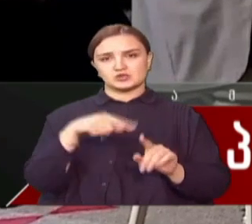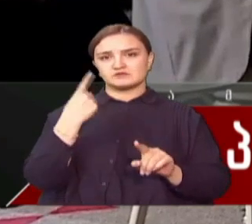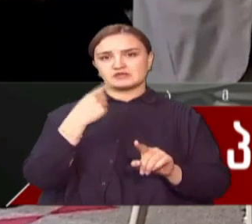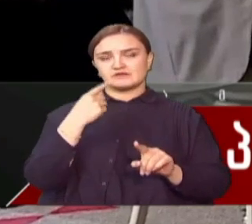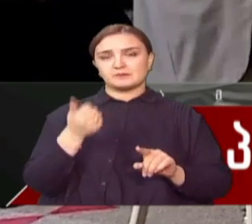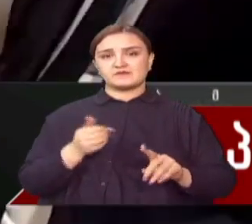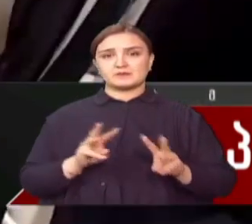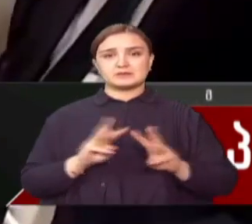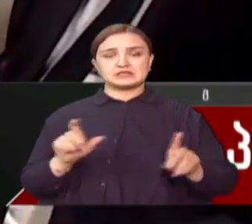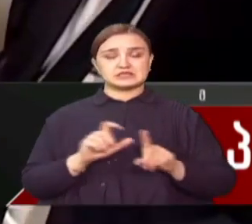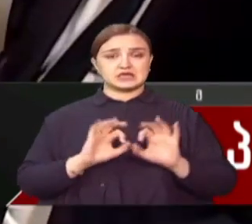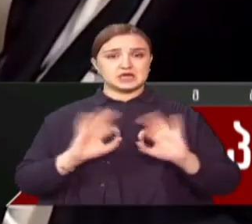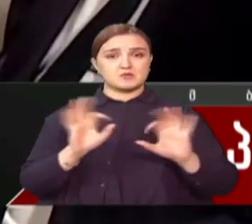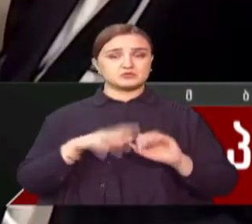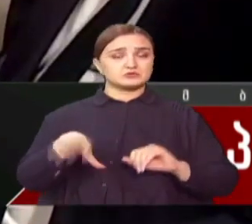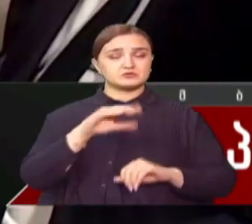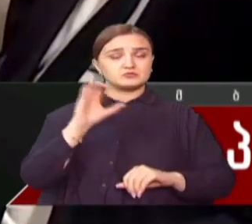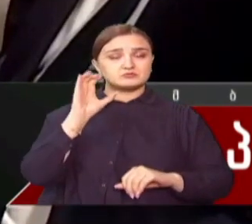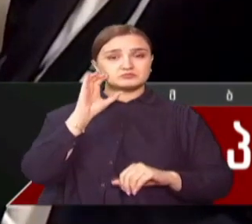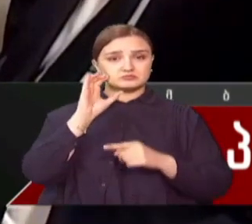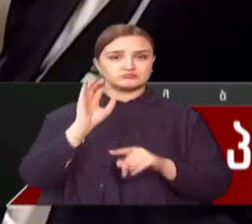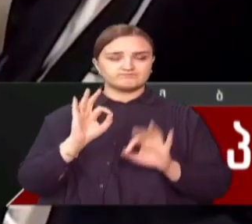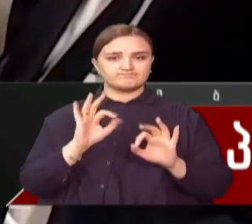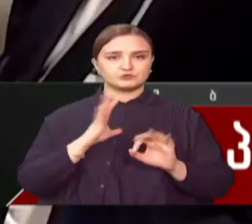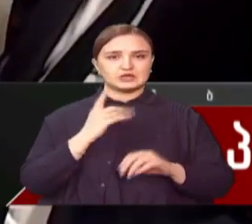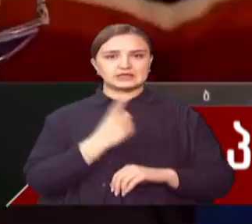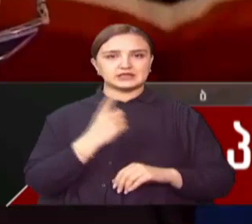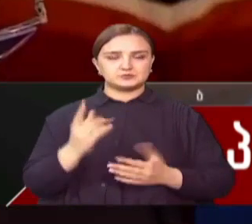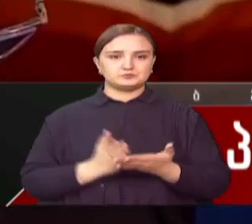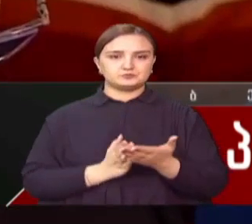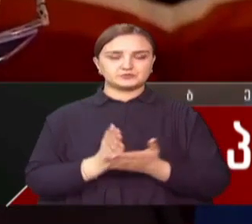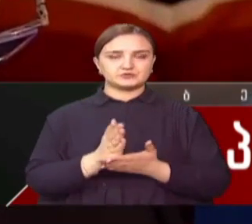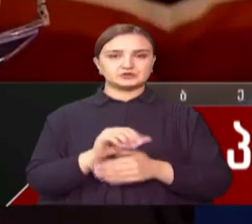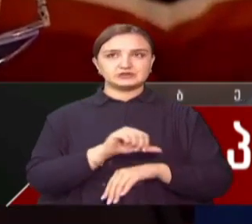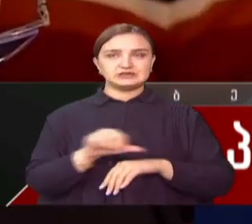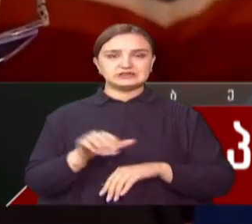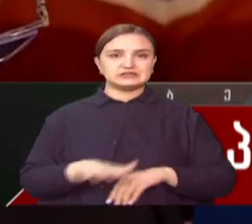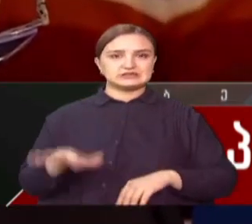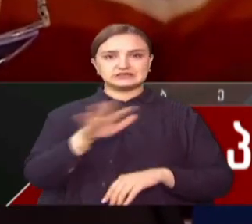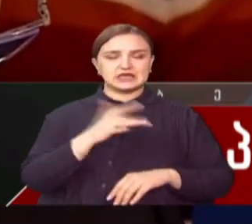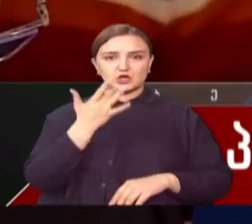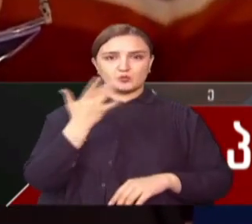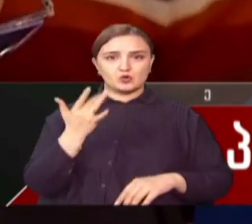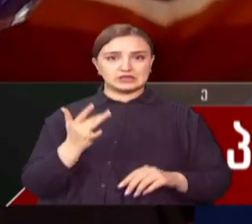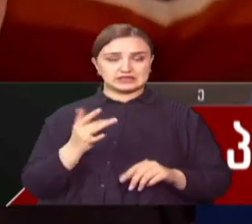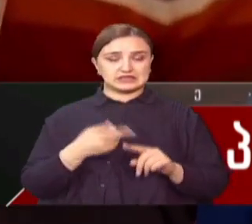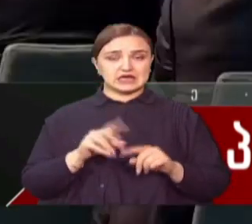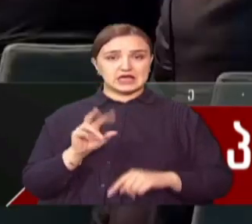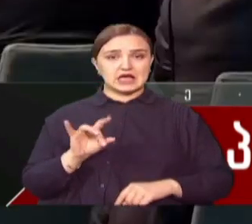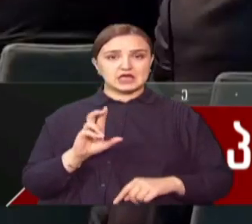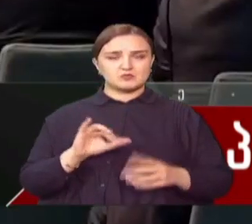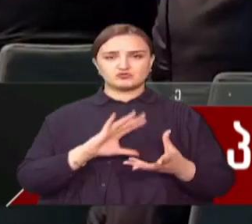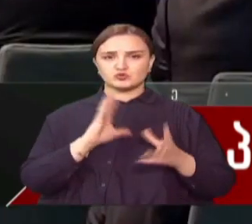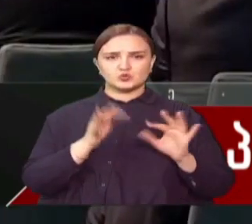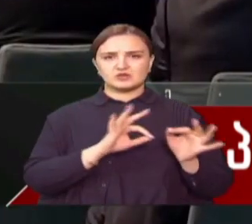როგორც პრემიერის გამოსვლიდანაც მოისმინა მაყურებელმა, იყო მხოლოდ ერთ-ერთი მიმართულება საგარეო პოლიტიკის. ირაკლი ღარიბაშვილმა ცვლად ისაუბრა